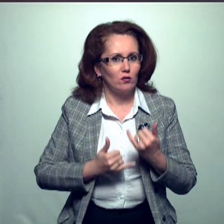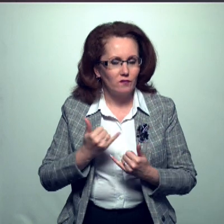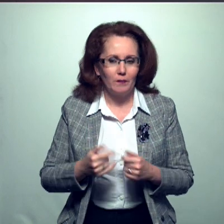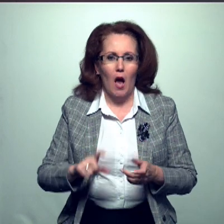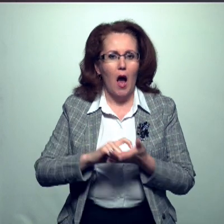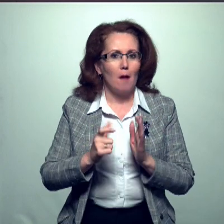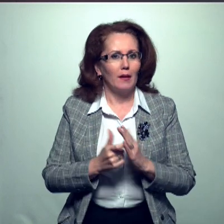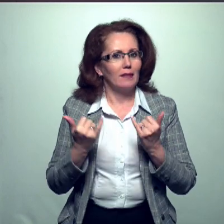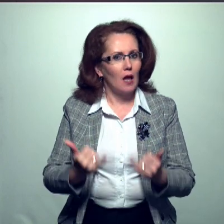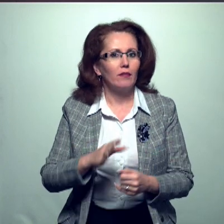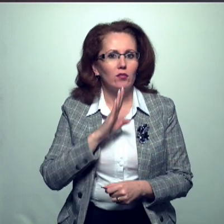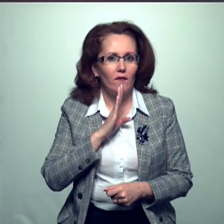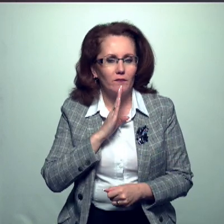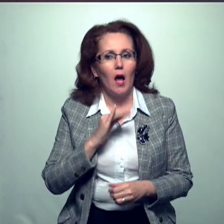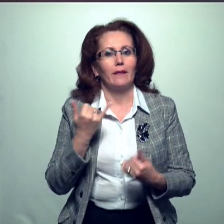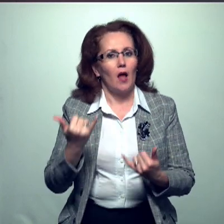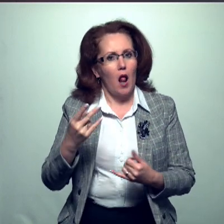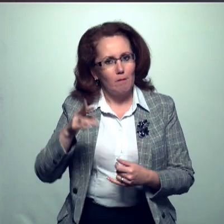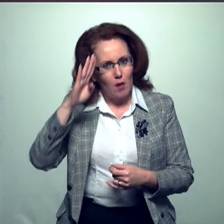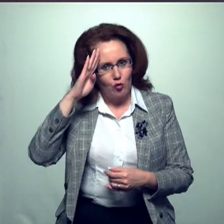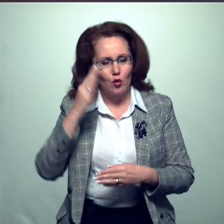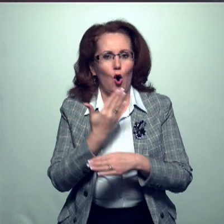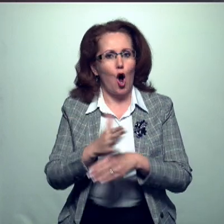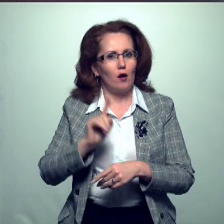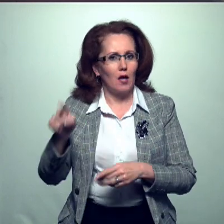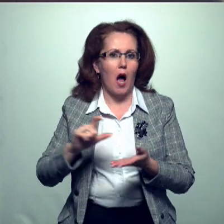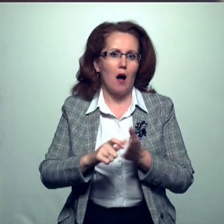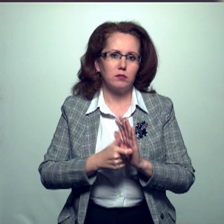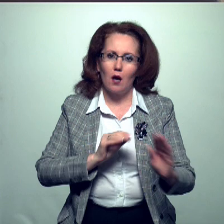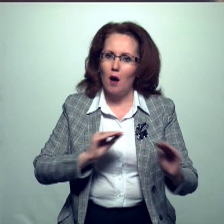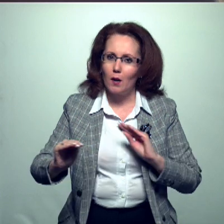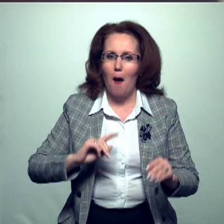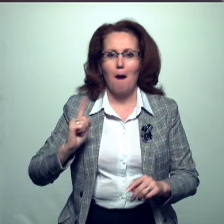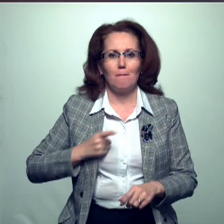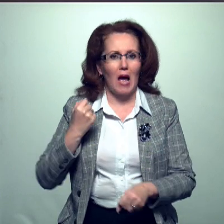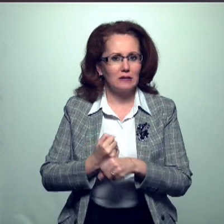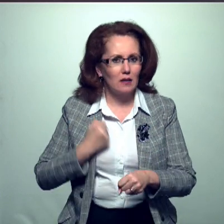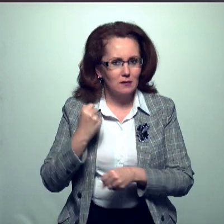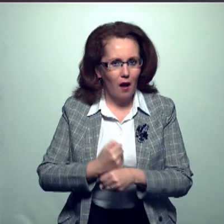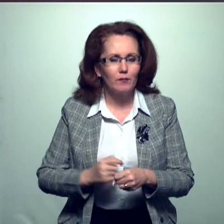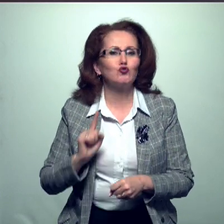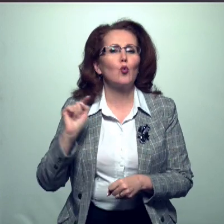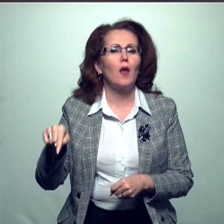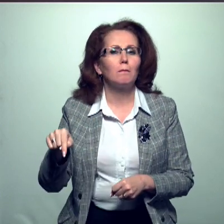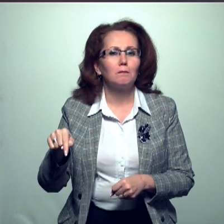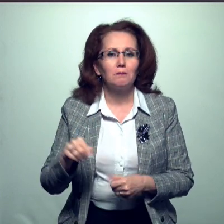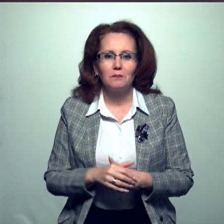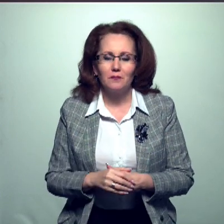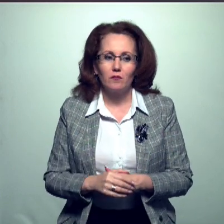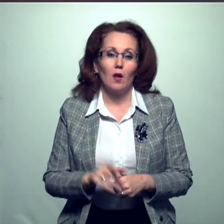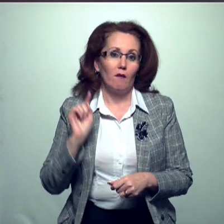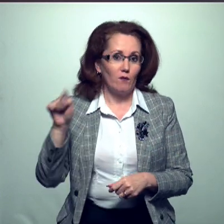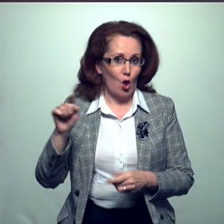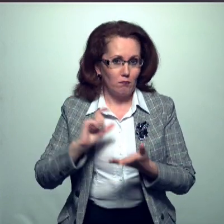девочек, а для мальчиков у нас также оборудован кабинет-мастерская. Там что стоит? В